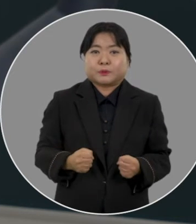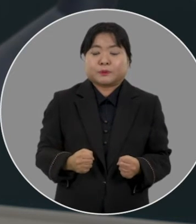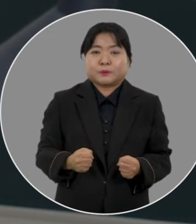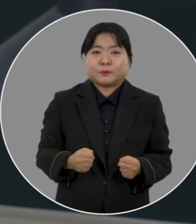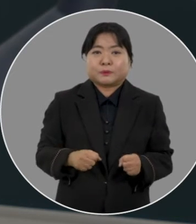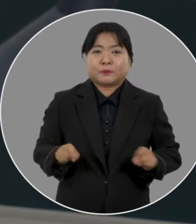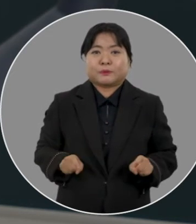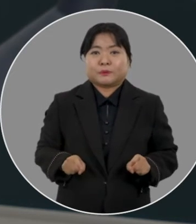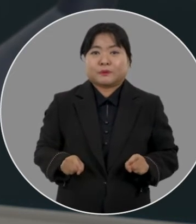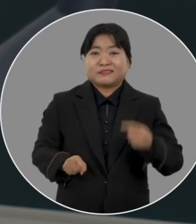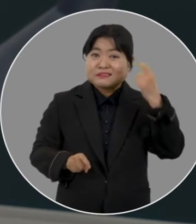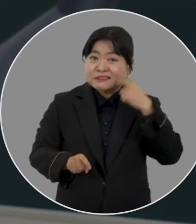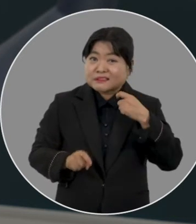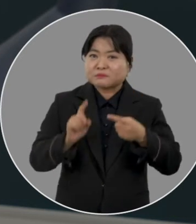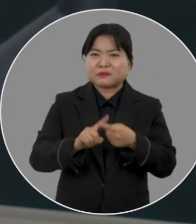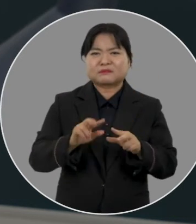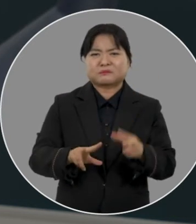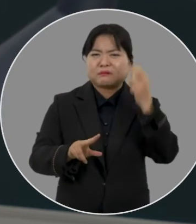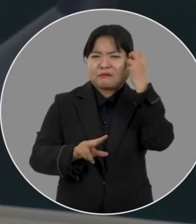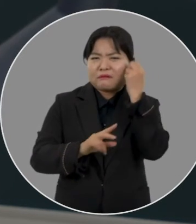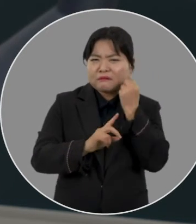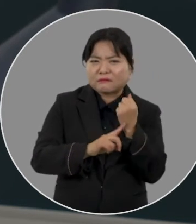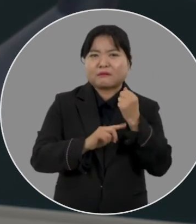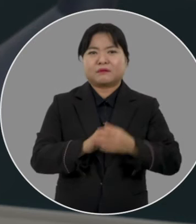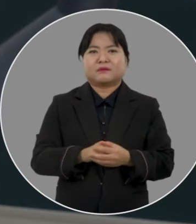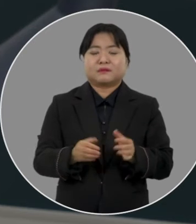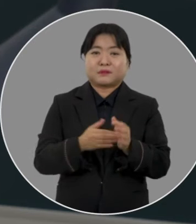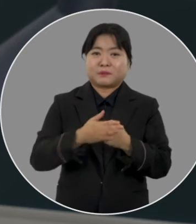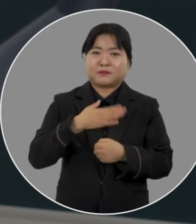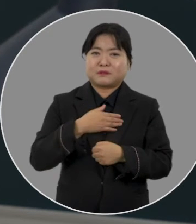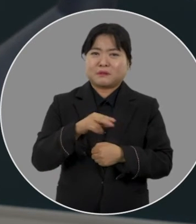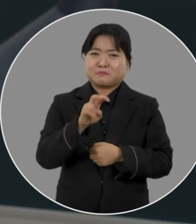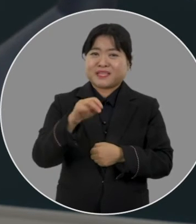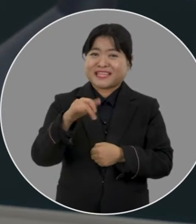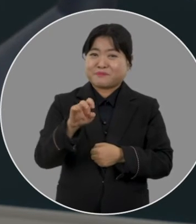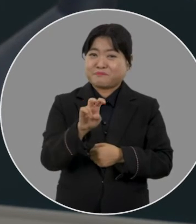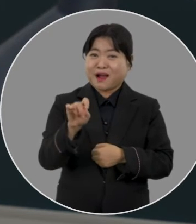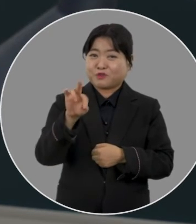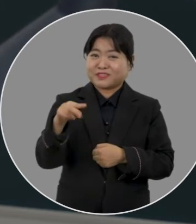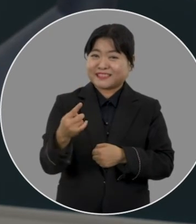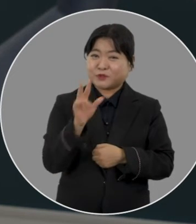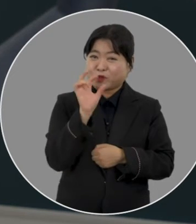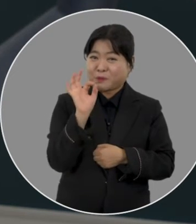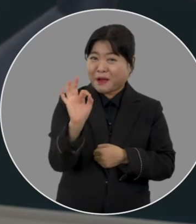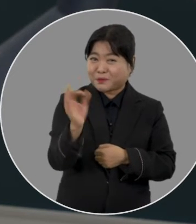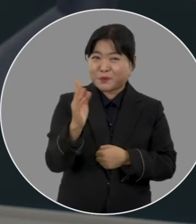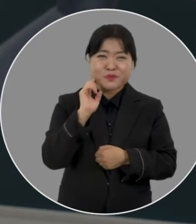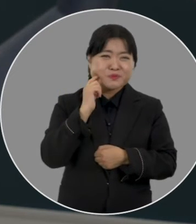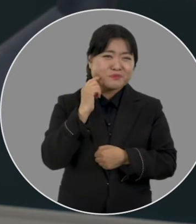차가워졌죠. 그 느낌을 지금도 잊지 못해요. 그래서 저는 미키마우스를 봐도 개인적으로 예쁜 줄